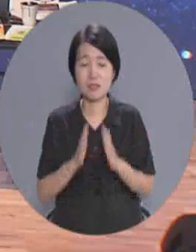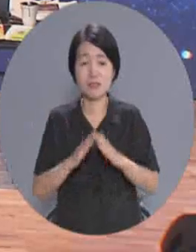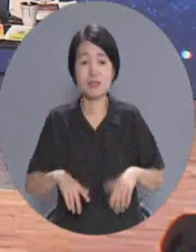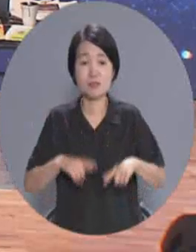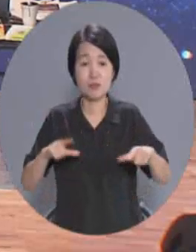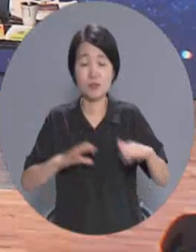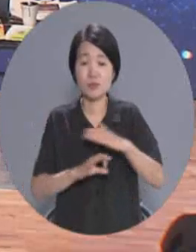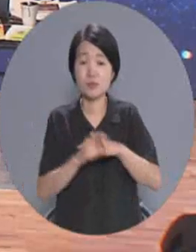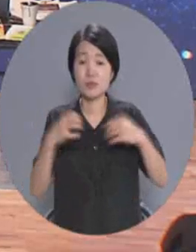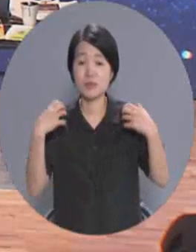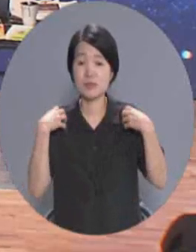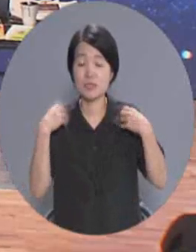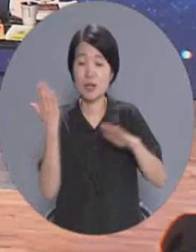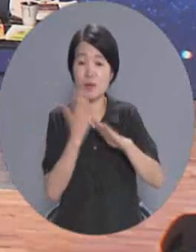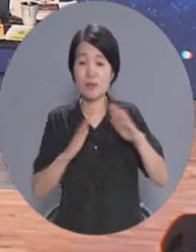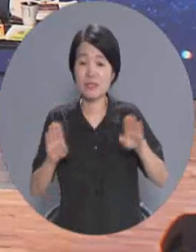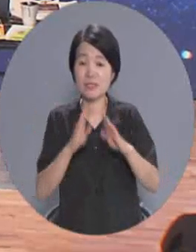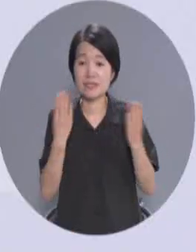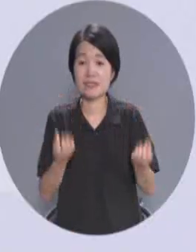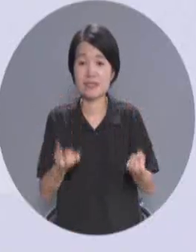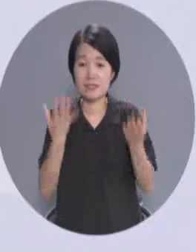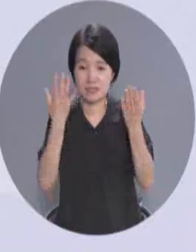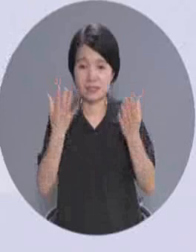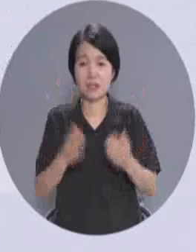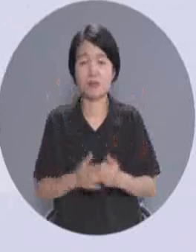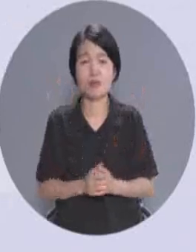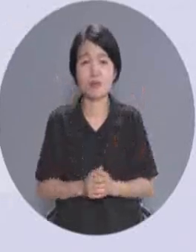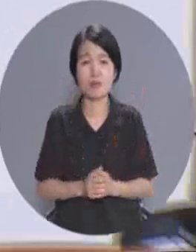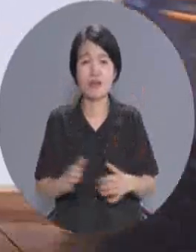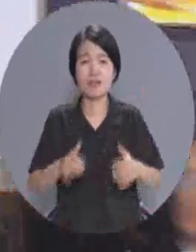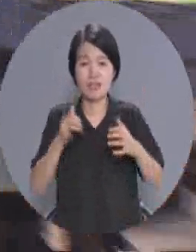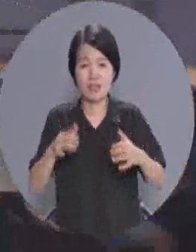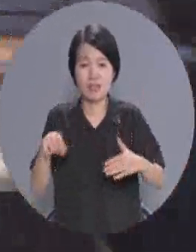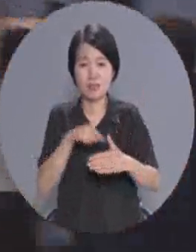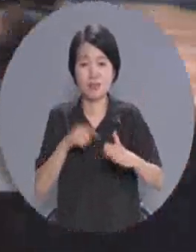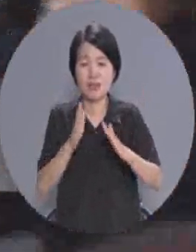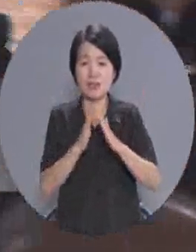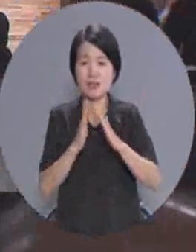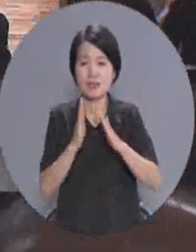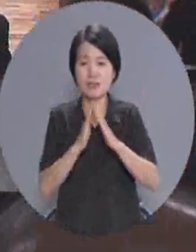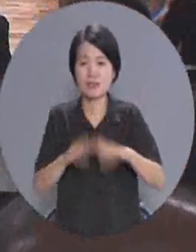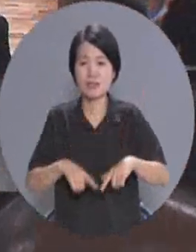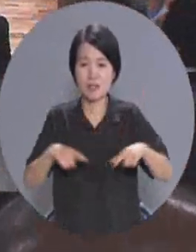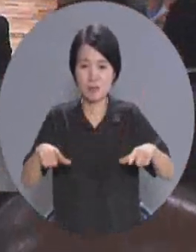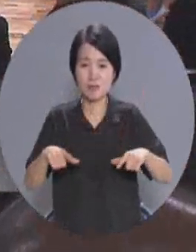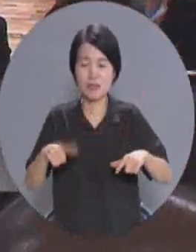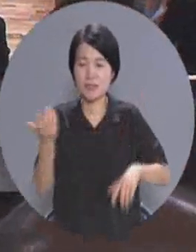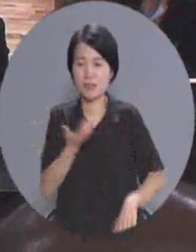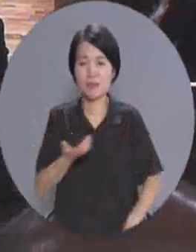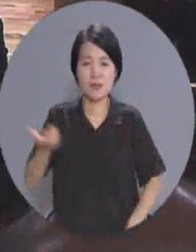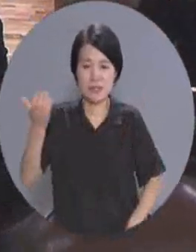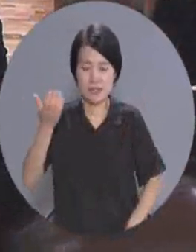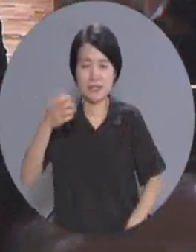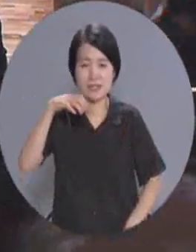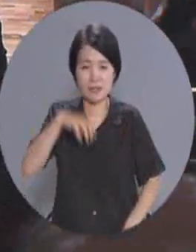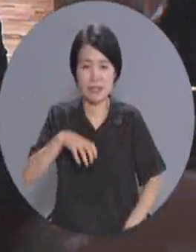전라남도는 동부청사 공식 개청식을 열고 세계 속 전남, 도약의 터란 청사진을